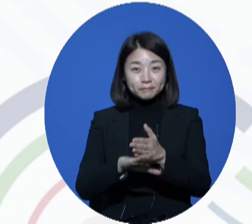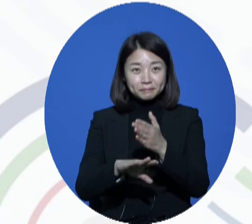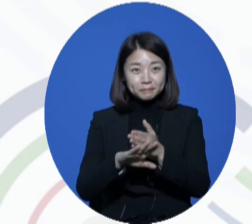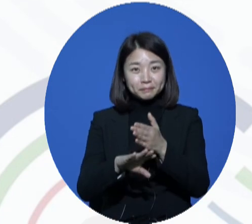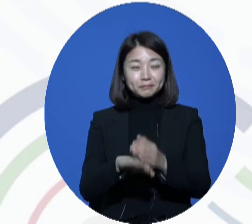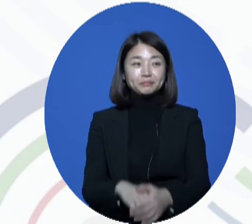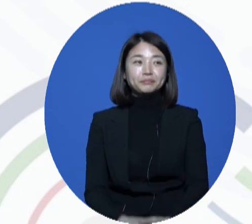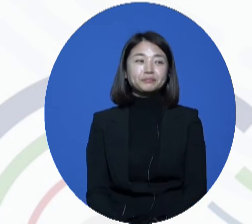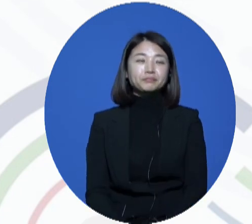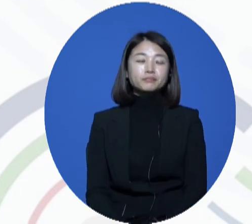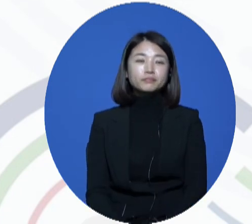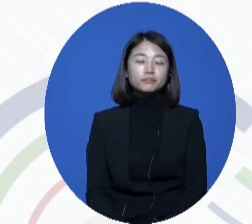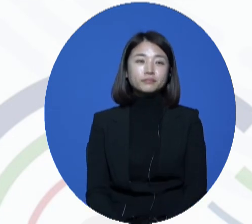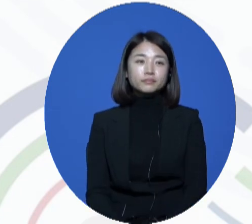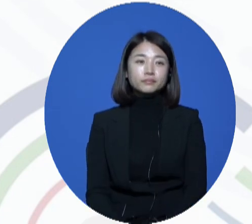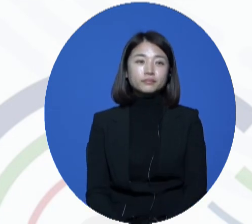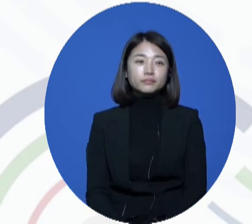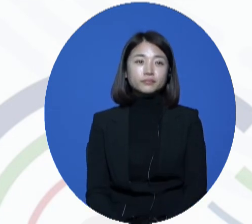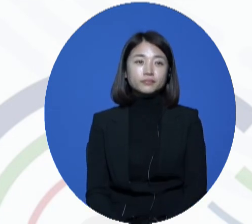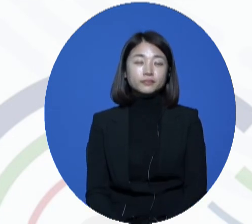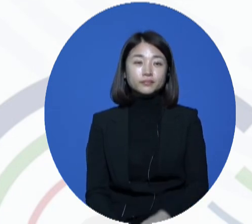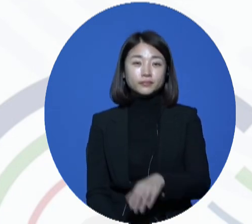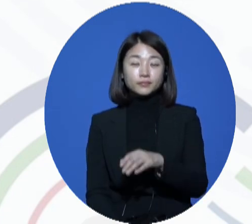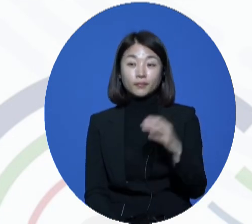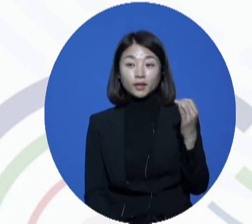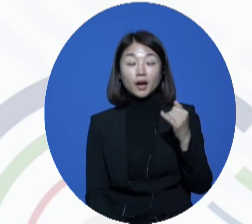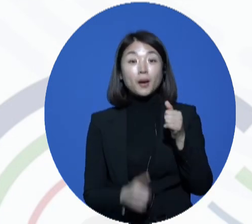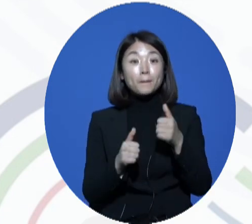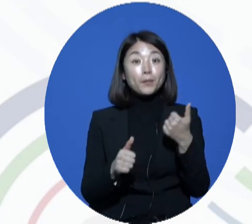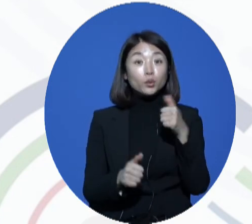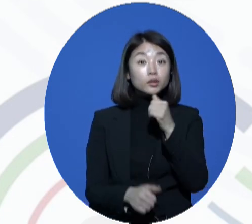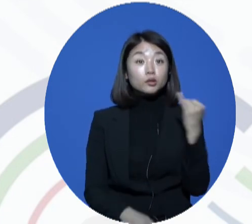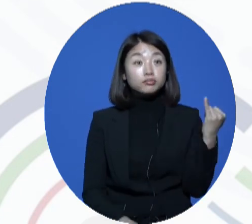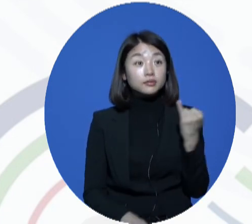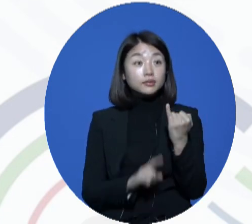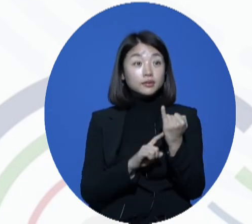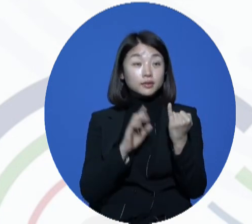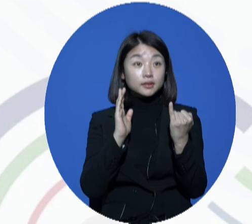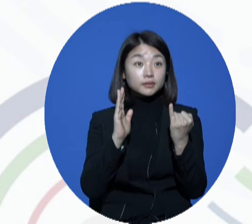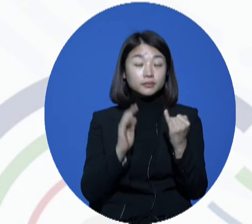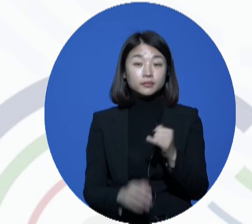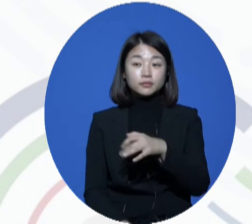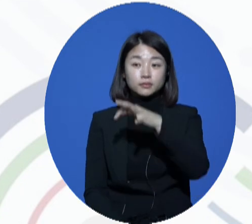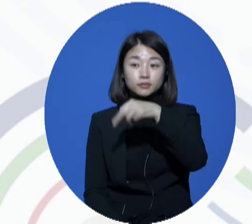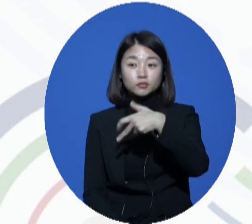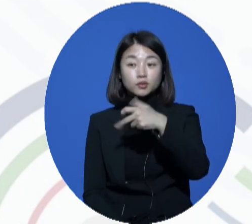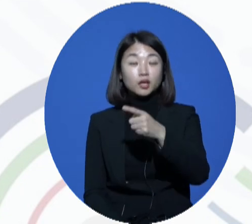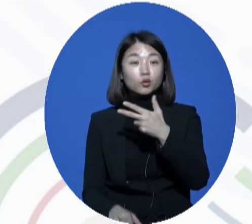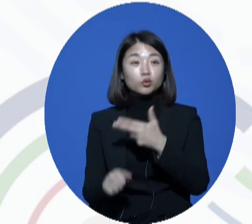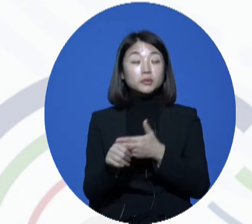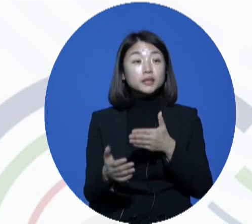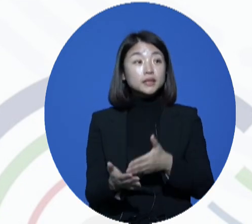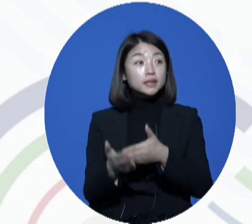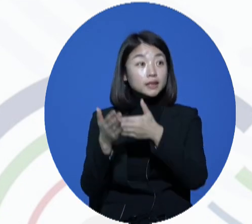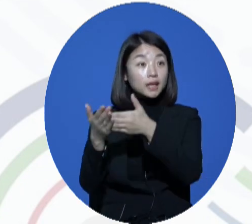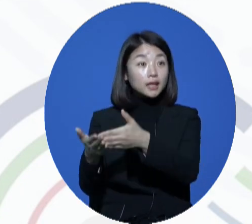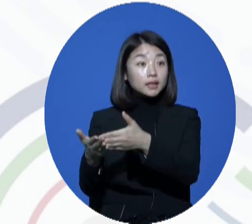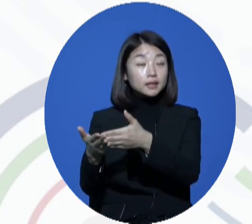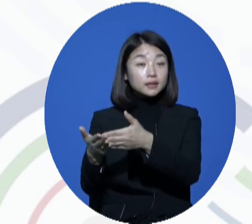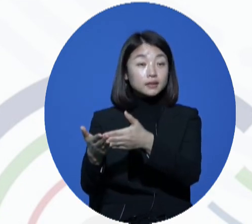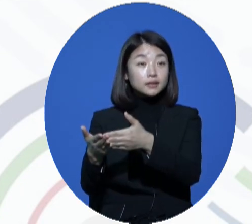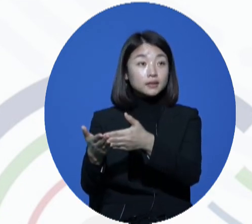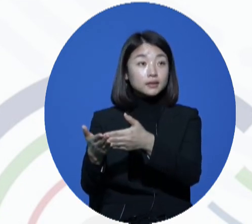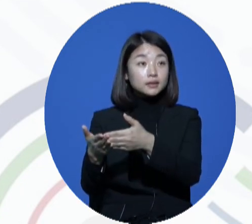감사합니다. 아까 전에 이주원 변호사님께서 그 토론을 하시면서 유카 교수님한테 제안하시고 싶었던